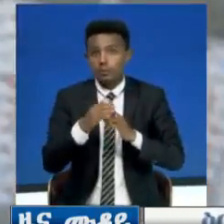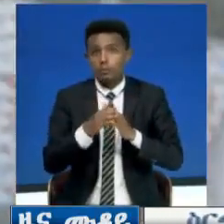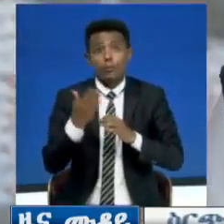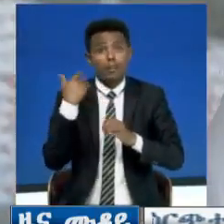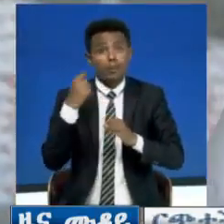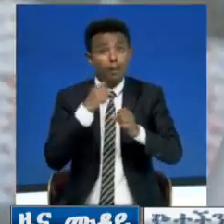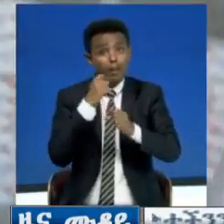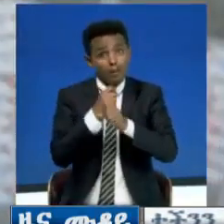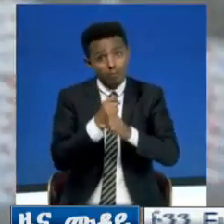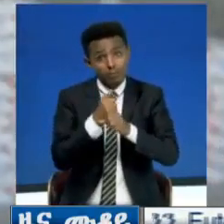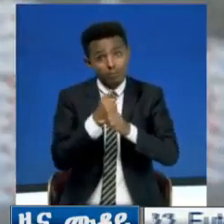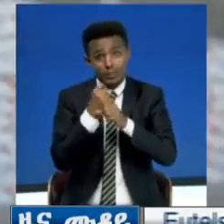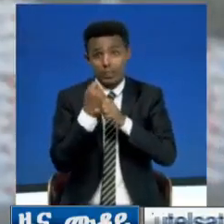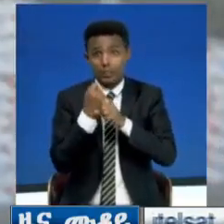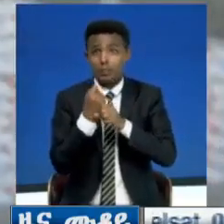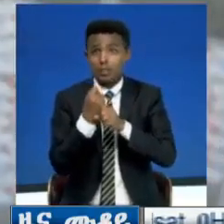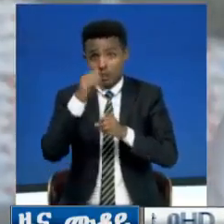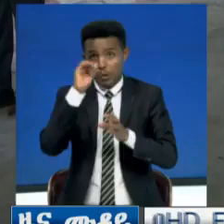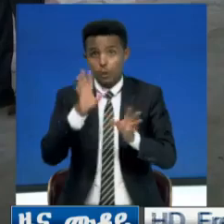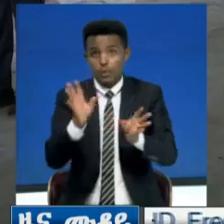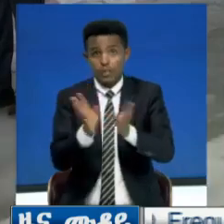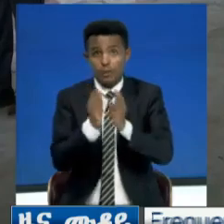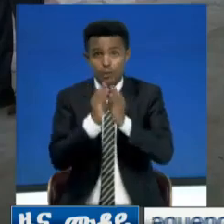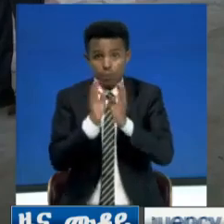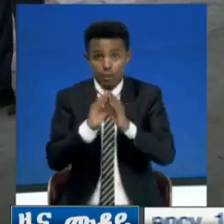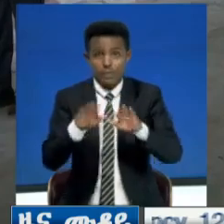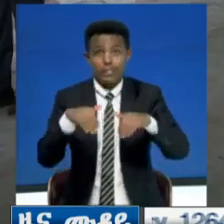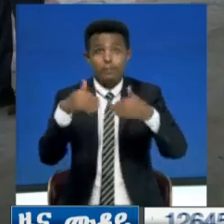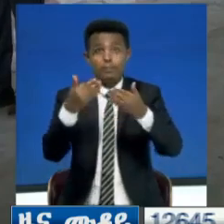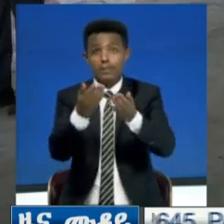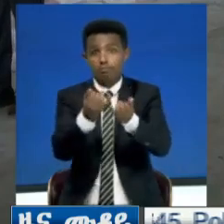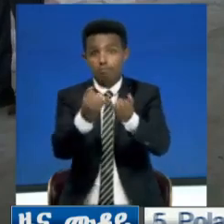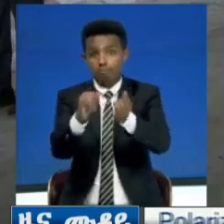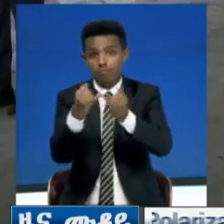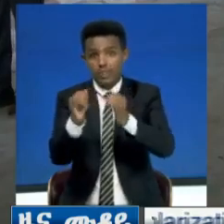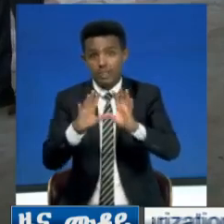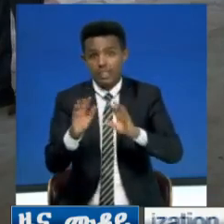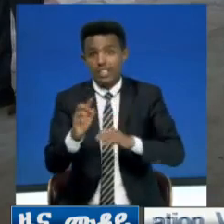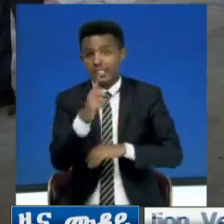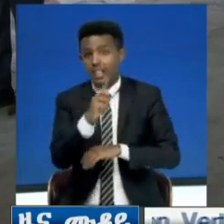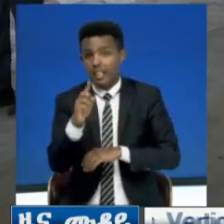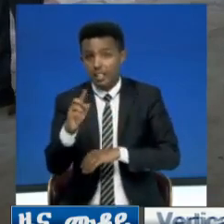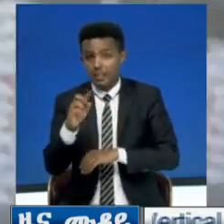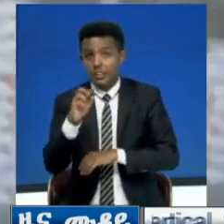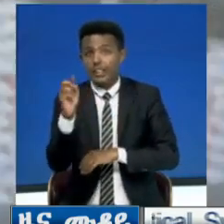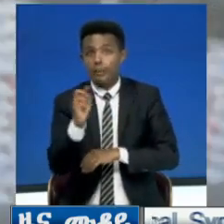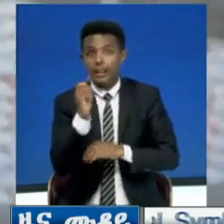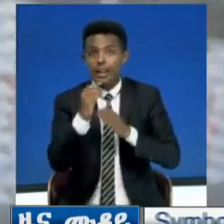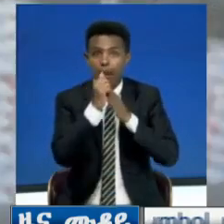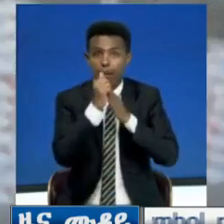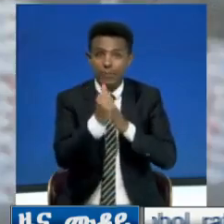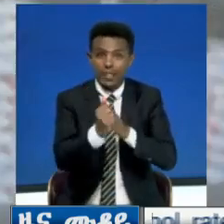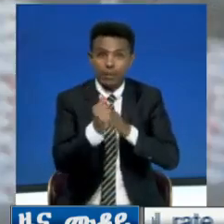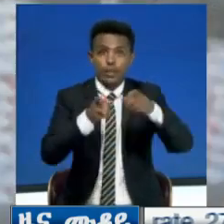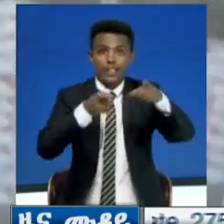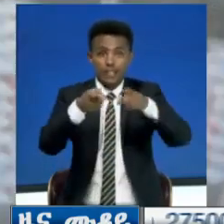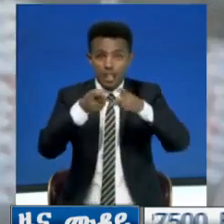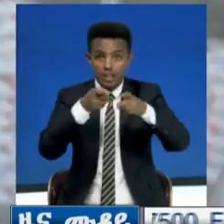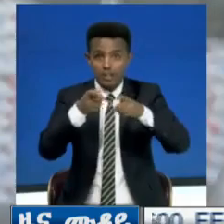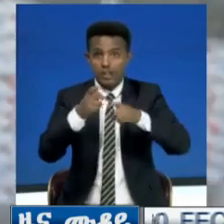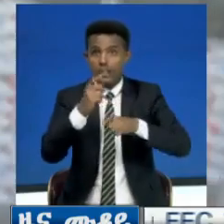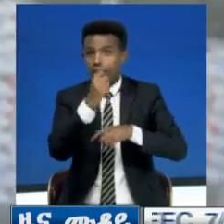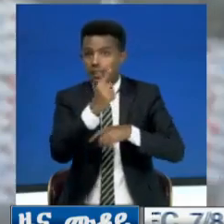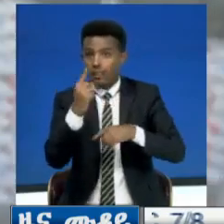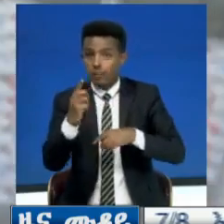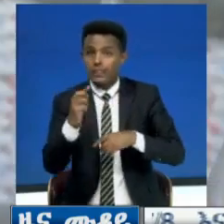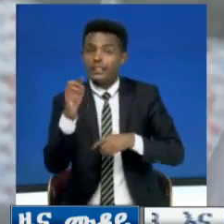የሚሰጠው። አሁን ግን በዚህ በበሽታው ምክንያት ያንዳንዳቸው የቀበሌ አመራሮች፣ የቀበሌ አስተዳደሮች የቀሬ ሊቀመንበሮች